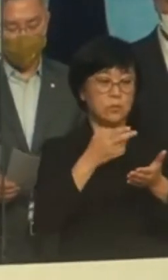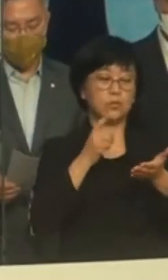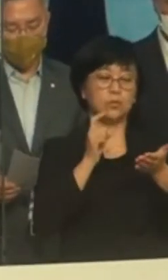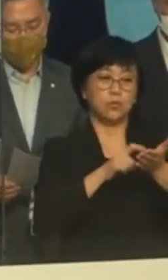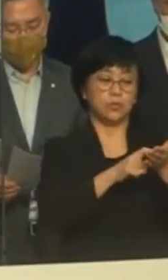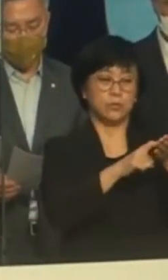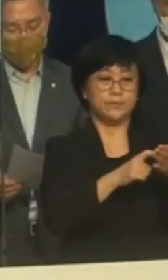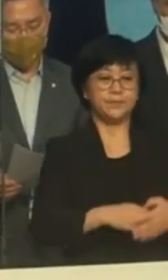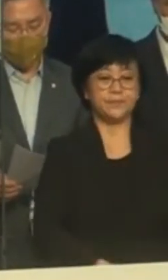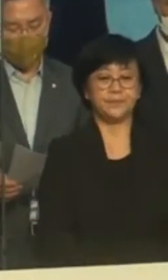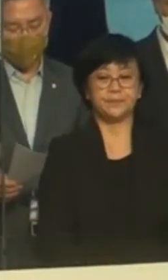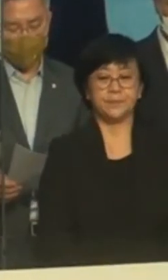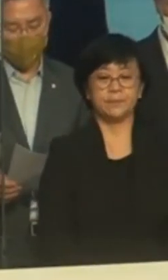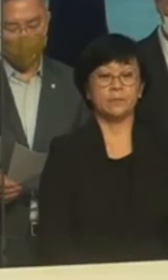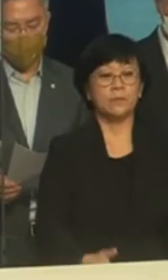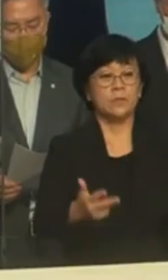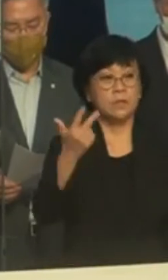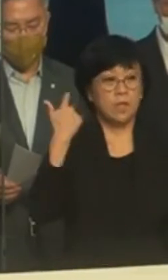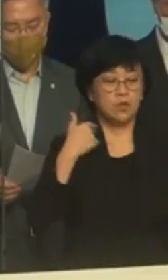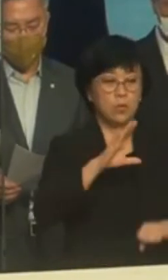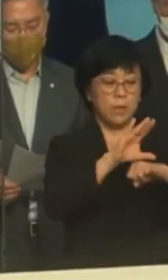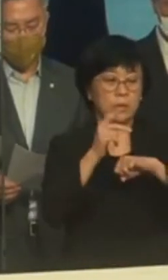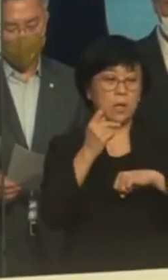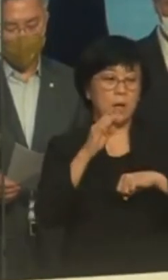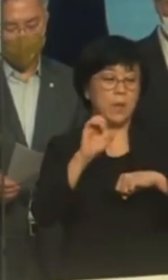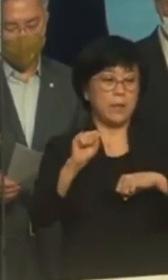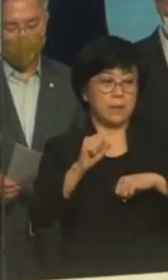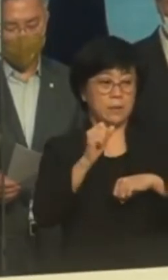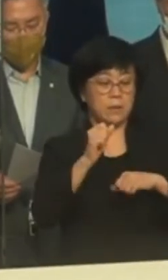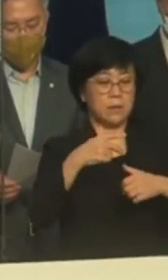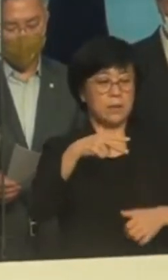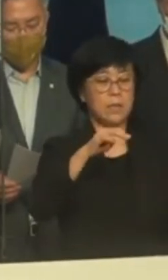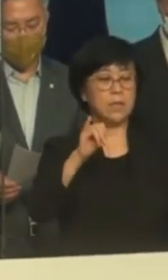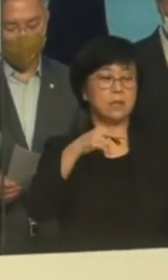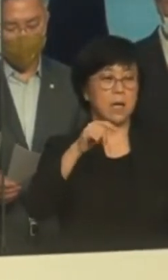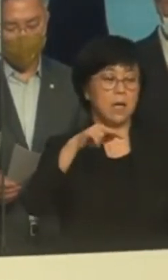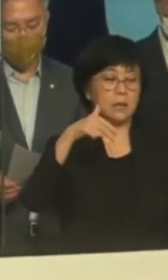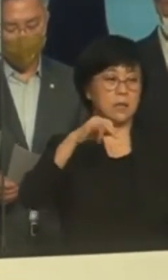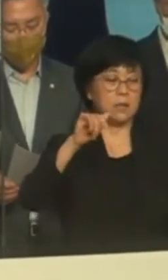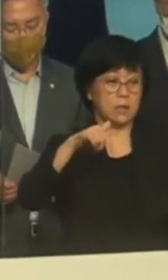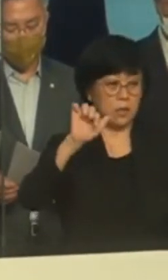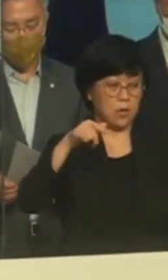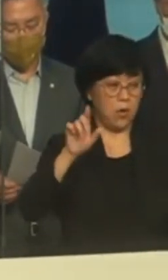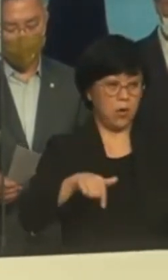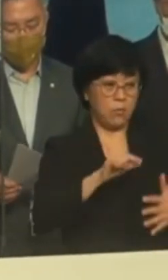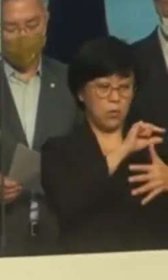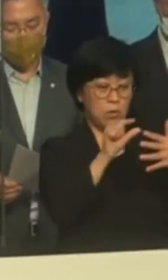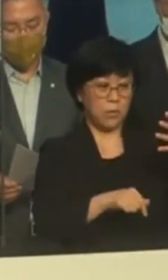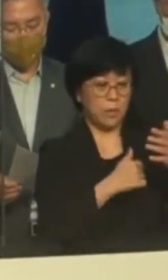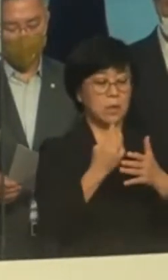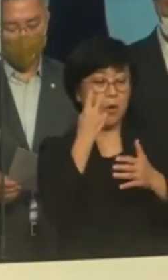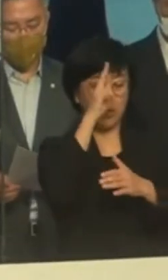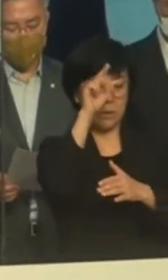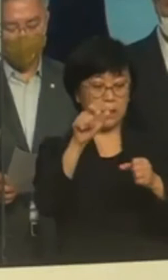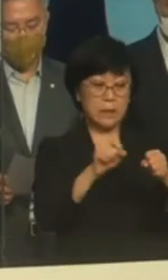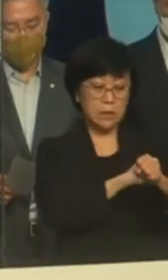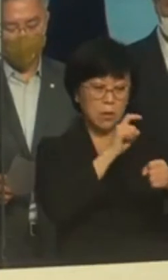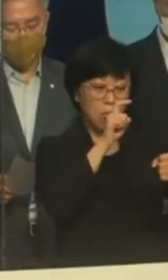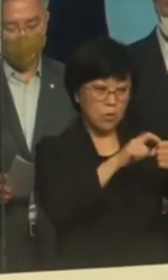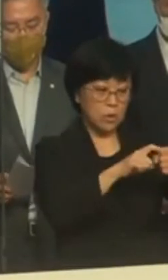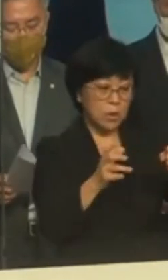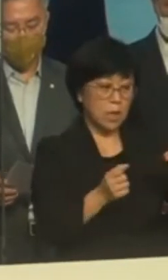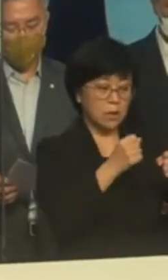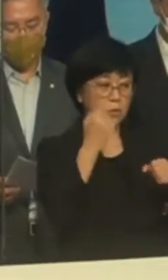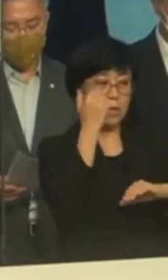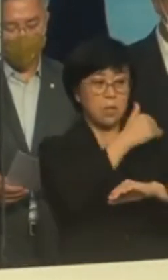촉구합니다. 지난주 방송된 KBS 시사 프로그램 시사직격에서는 검찰이 특정 목적으로 기획수사를